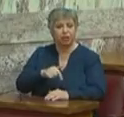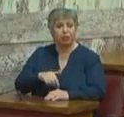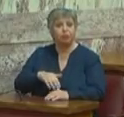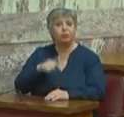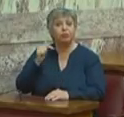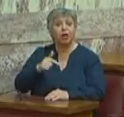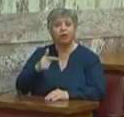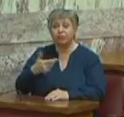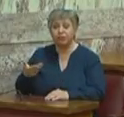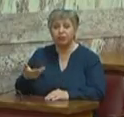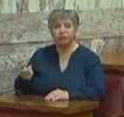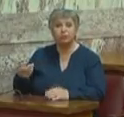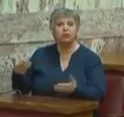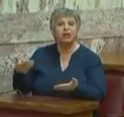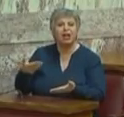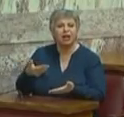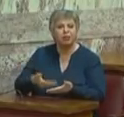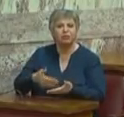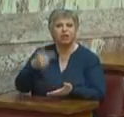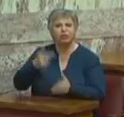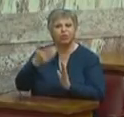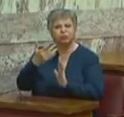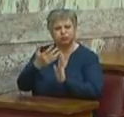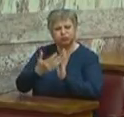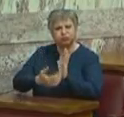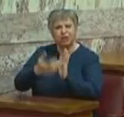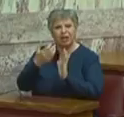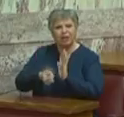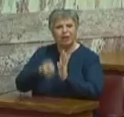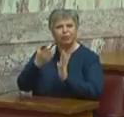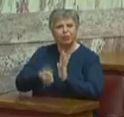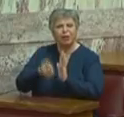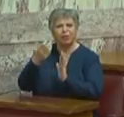με ένα σωρό κατηγορίες, ετέθη στο αρχείο.